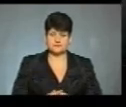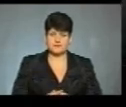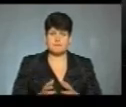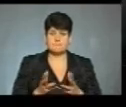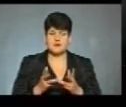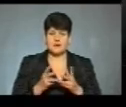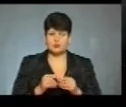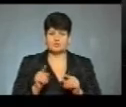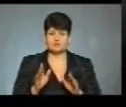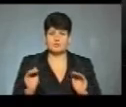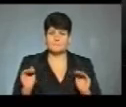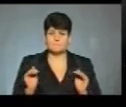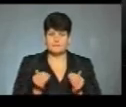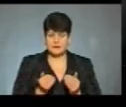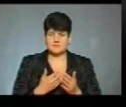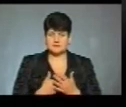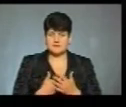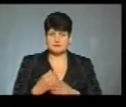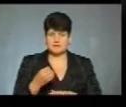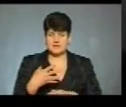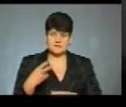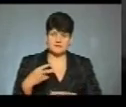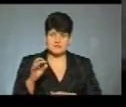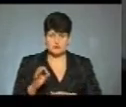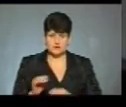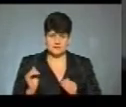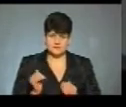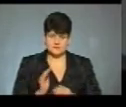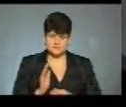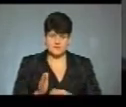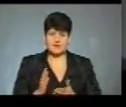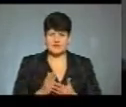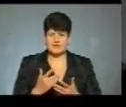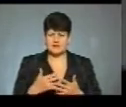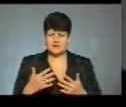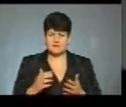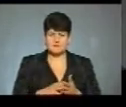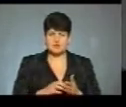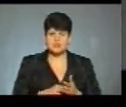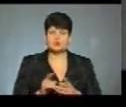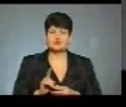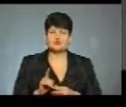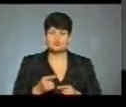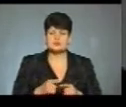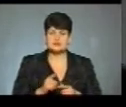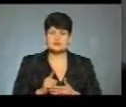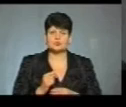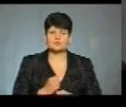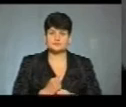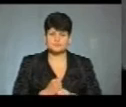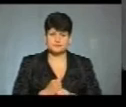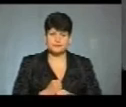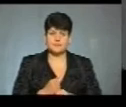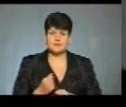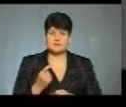Перерахунок до сторону зменшення до орієнтовано в межах 15-20%. Є декілька причин, через що це теплокомунар мусить зробити.